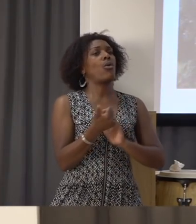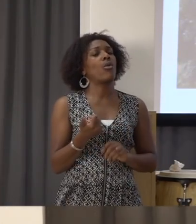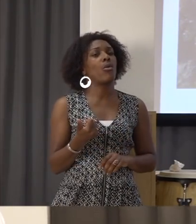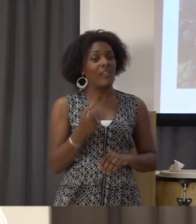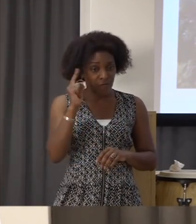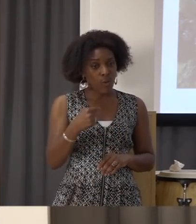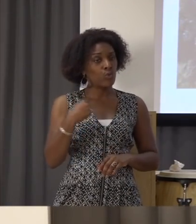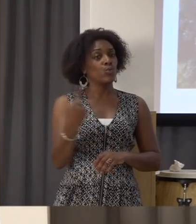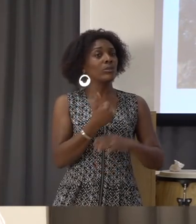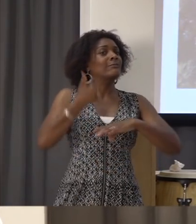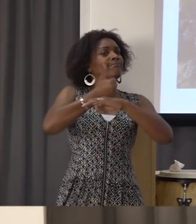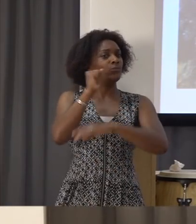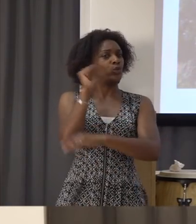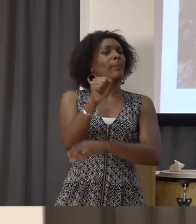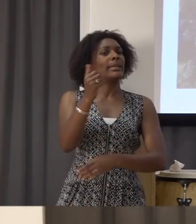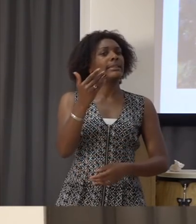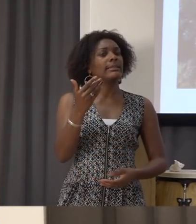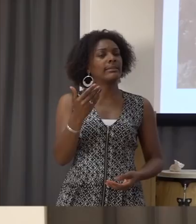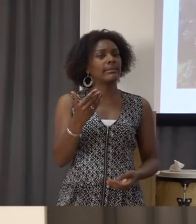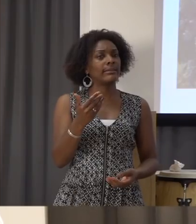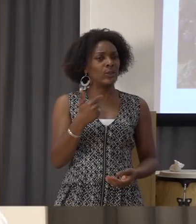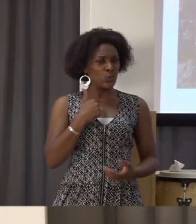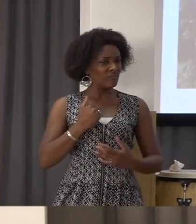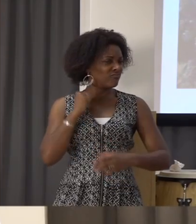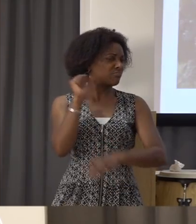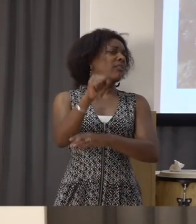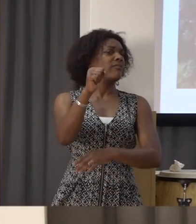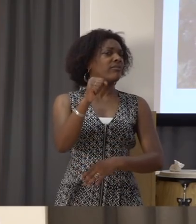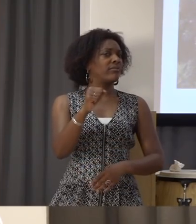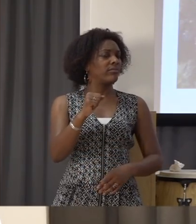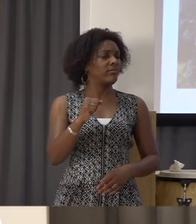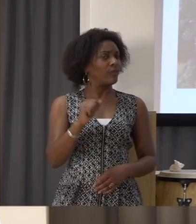à dominer, à exercer notre autorité